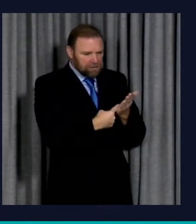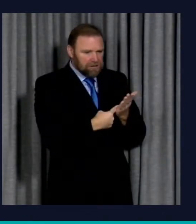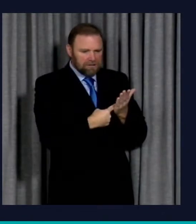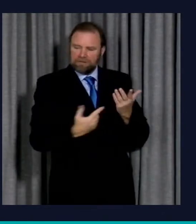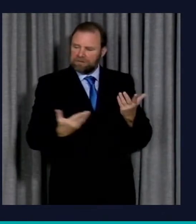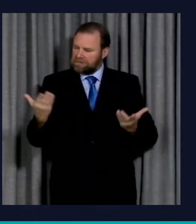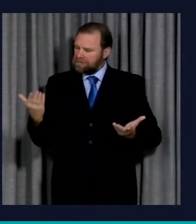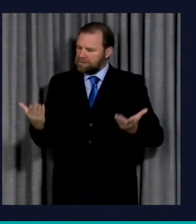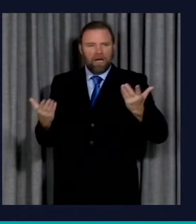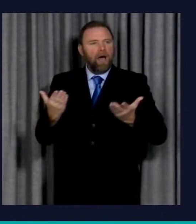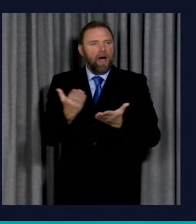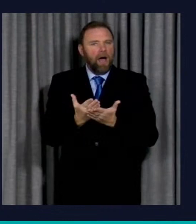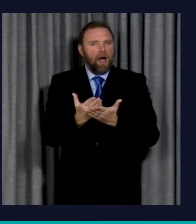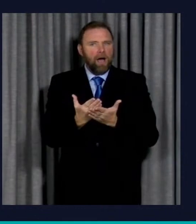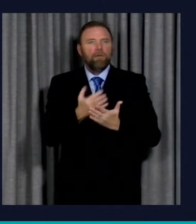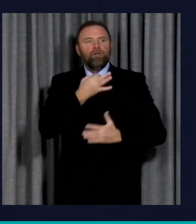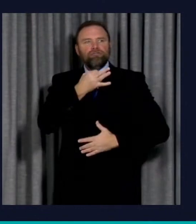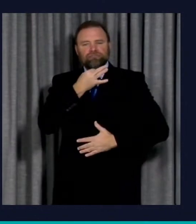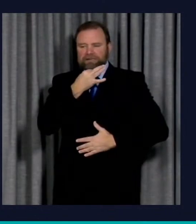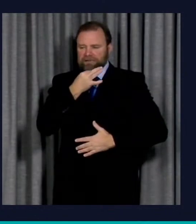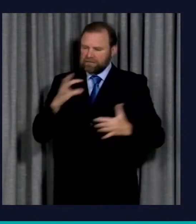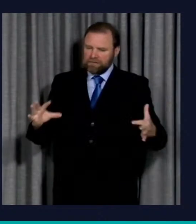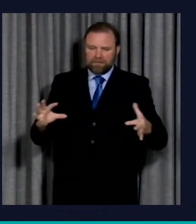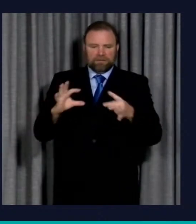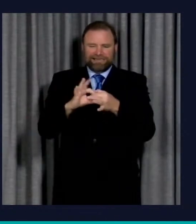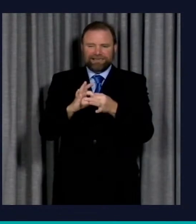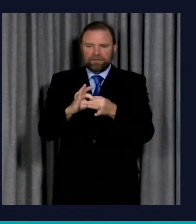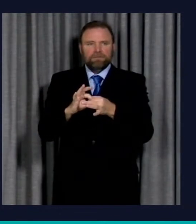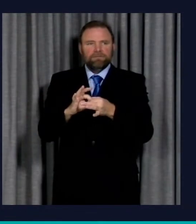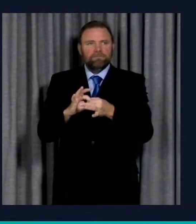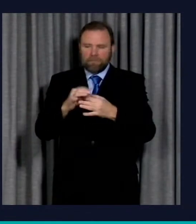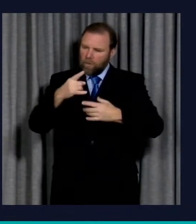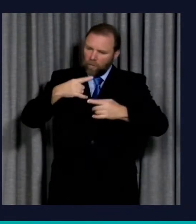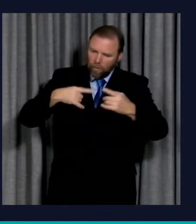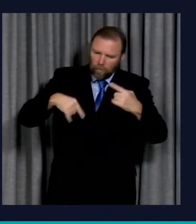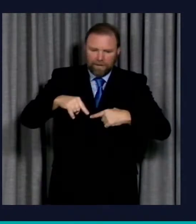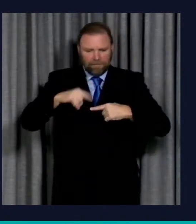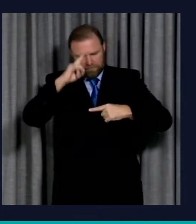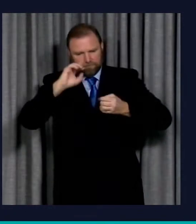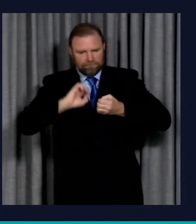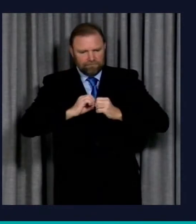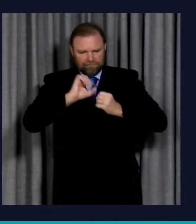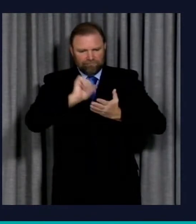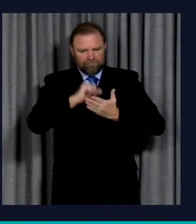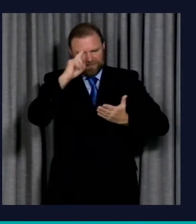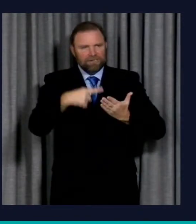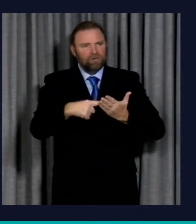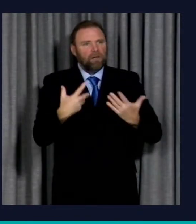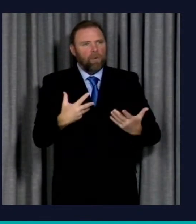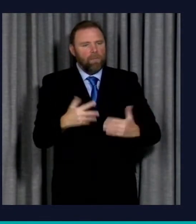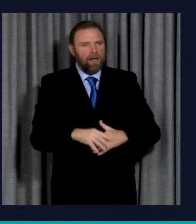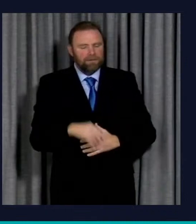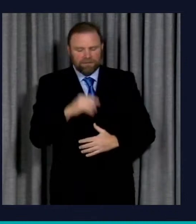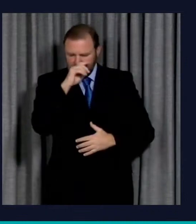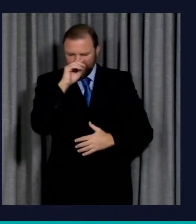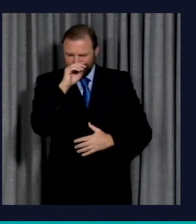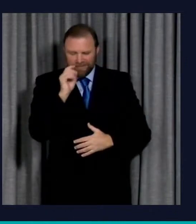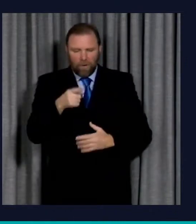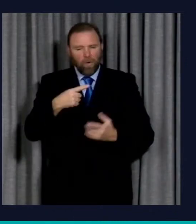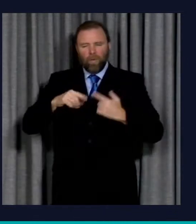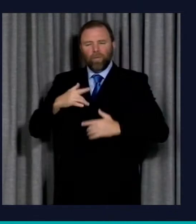gweithlu, ac mae hwnna'n mynd i cael effaith ar y gwasanaeth iechyd hefyd. Dyna pam ni wedi